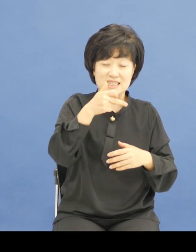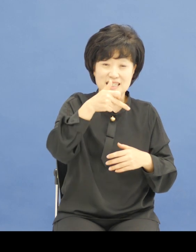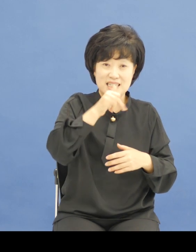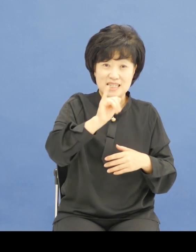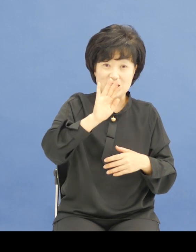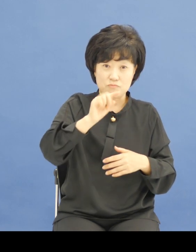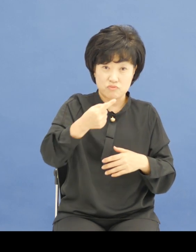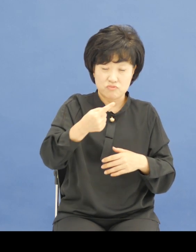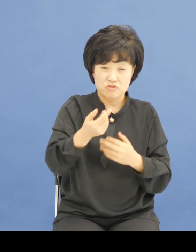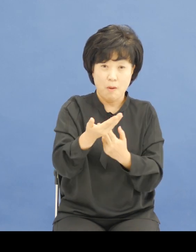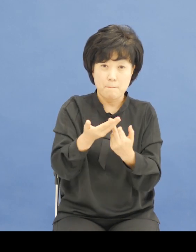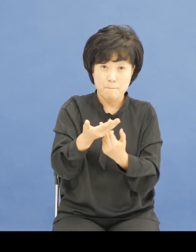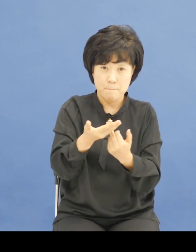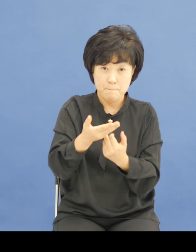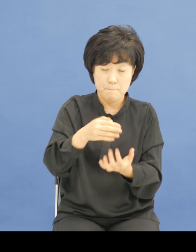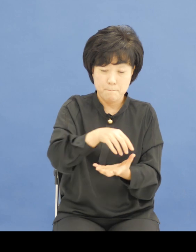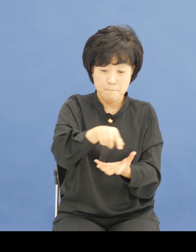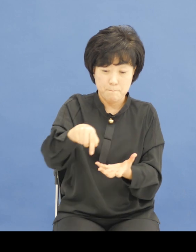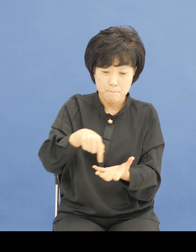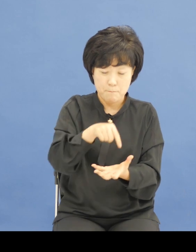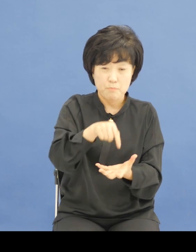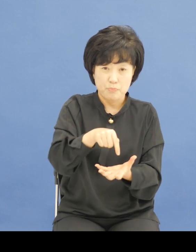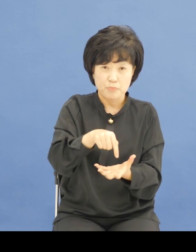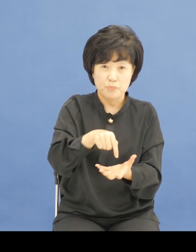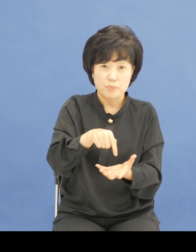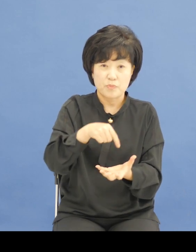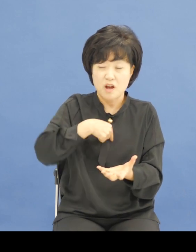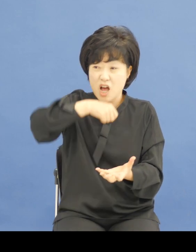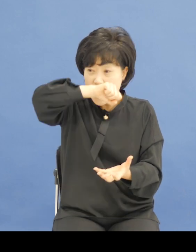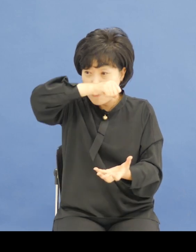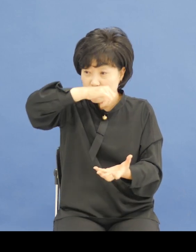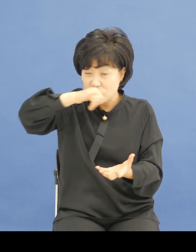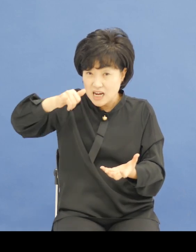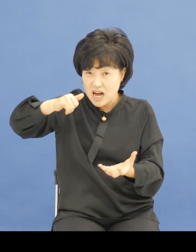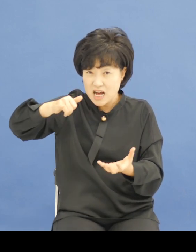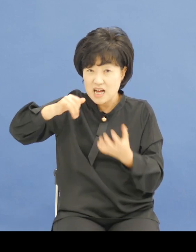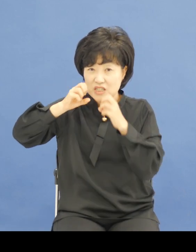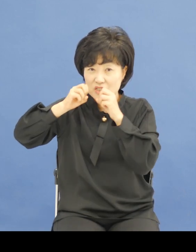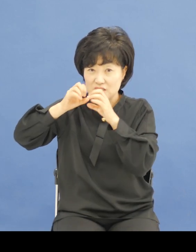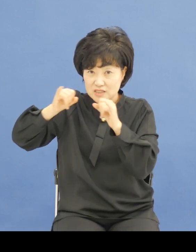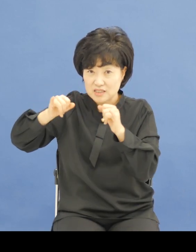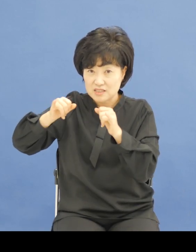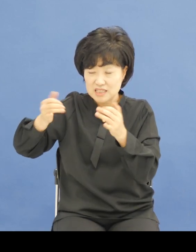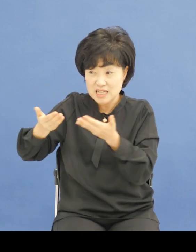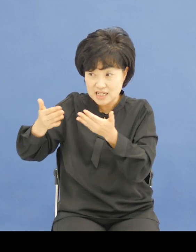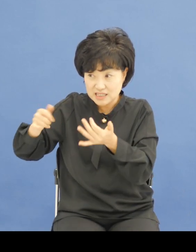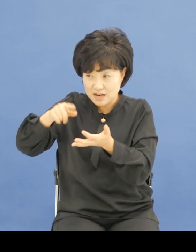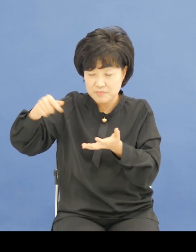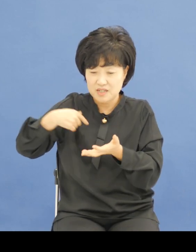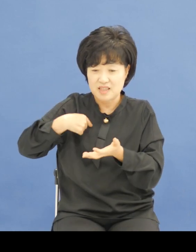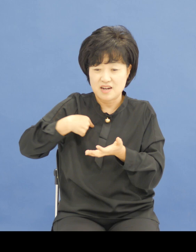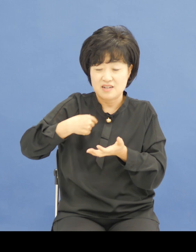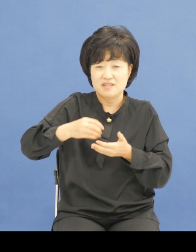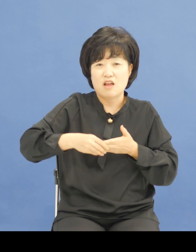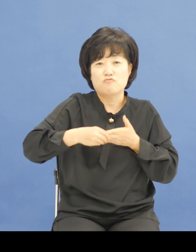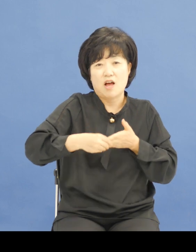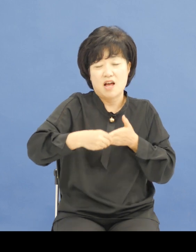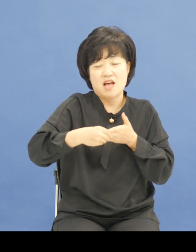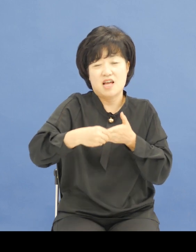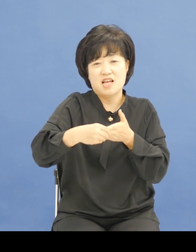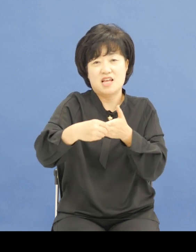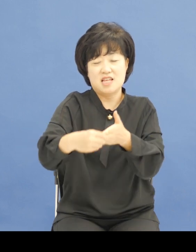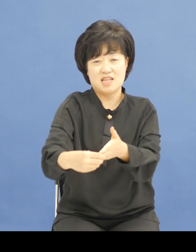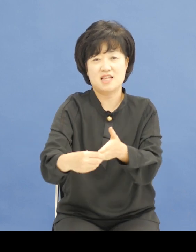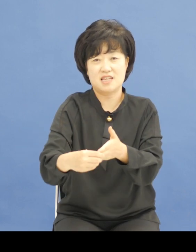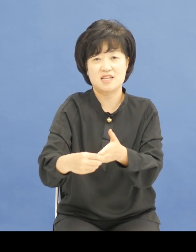들어갔는데 그 현지 사역자들이 저를 거리 들어가 데리고 가더라고요. 네. 그래서 갔는데 이제